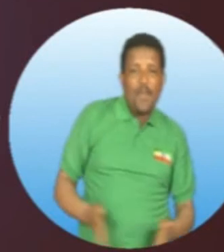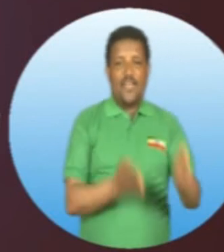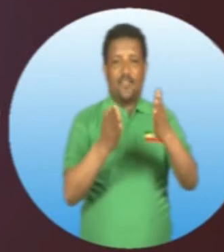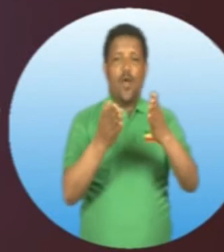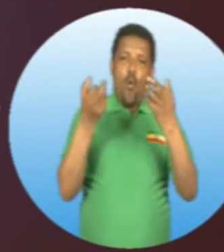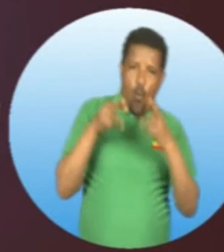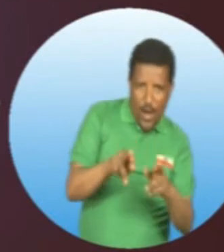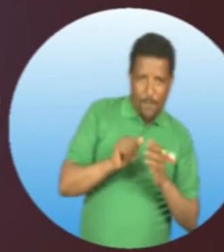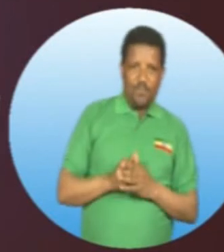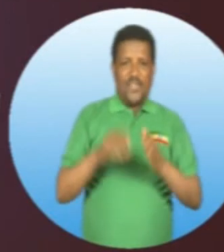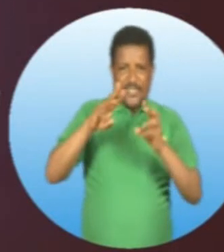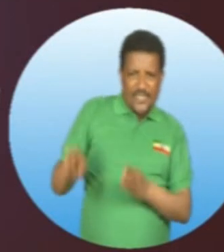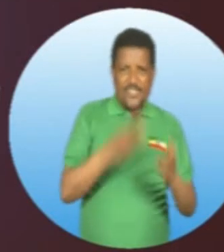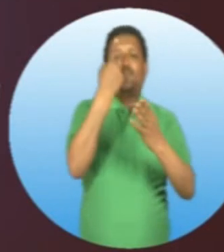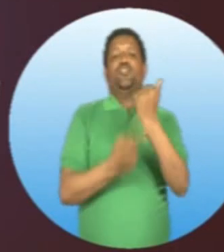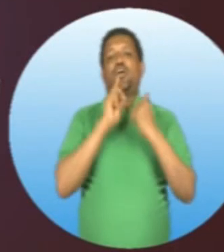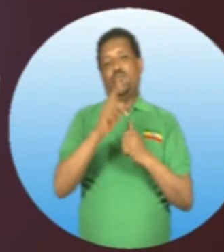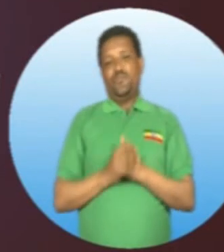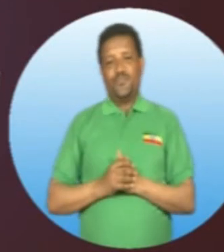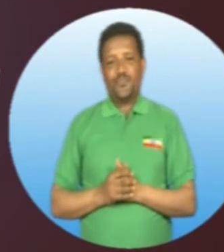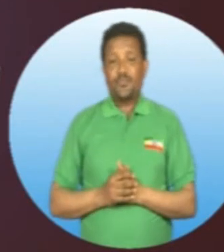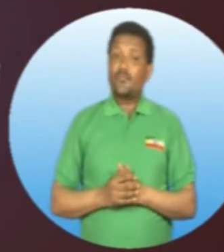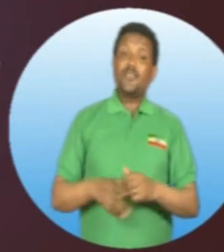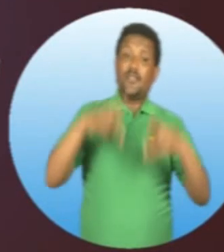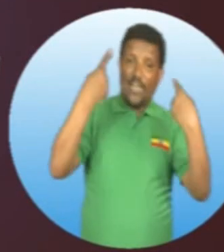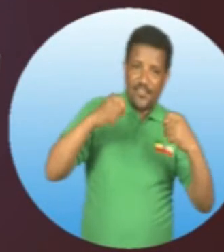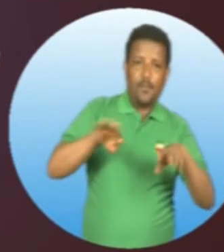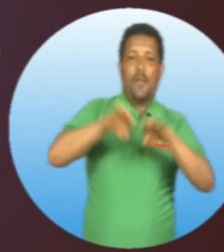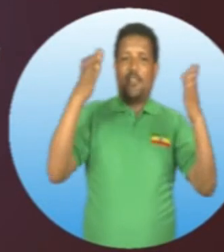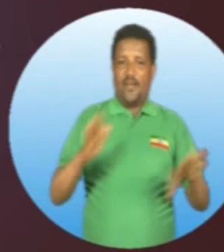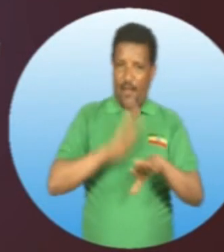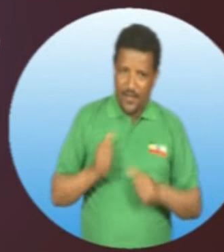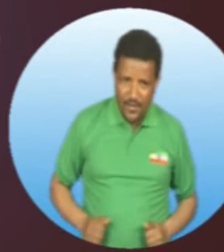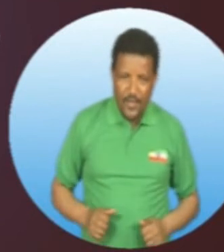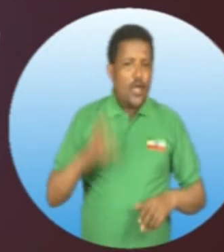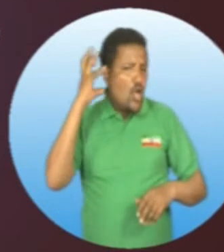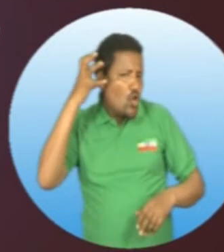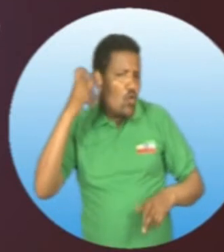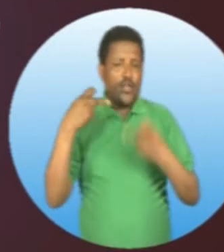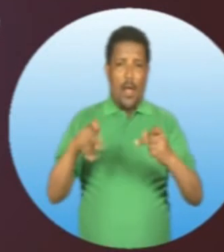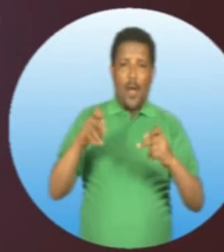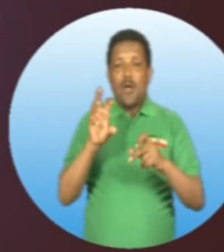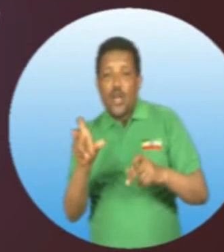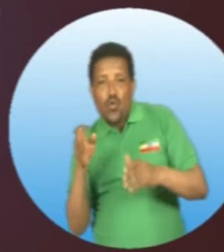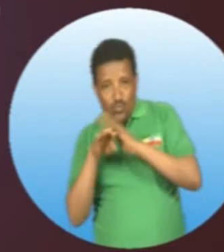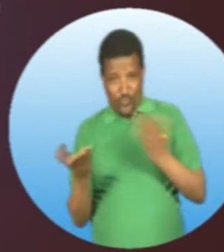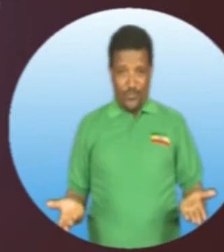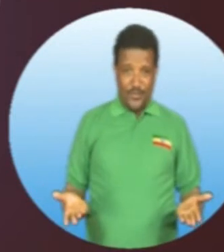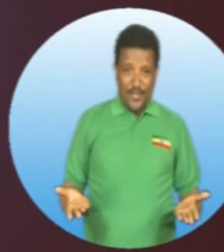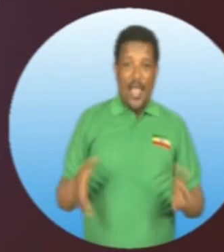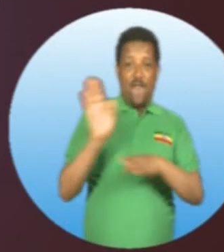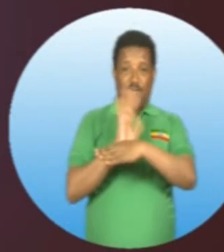ድራማ በሚቀርብበት መንገድ ወይም ስልት ብቻ ነው። ቲያትር በመድረክ የራዲዮ ድራማ